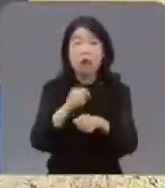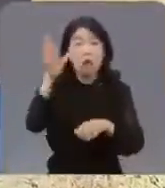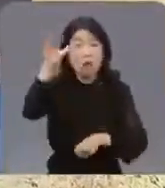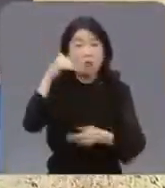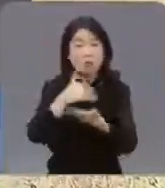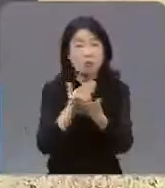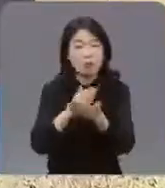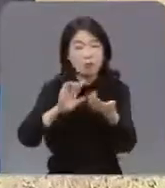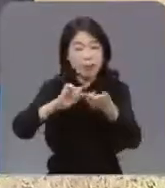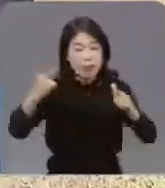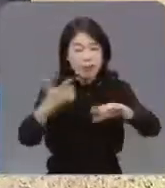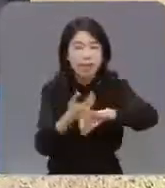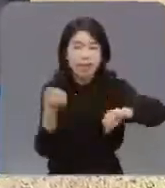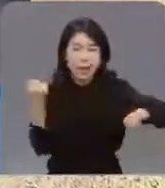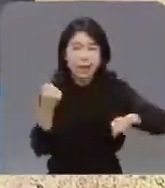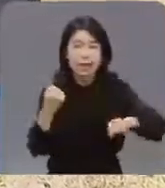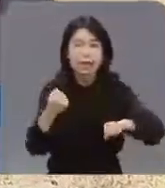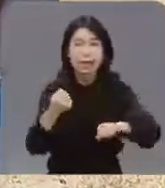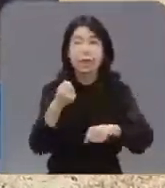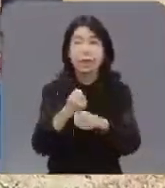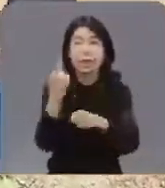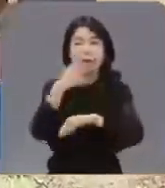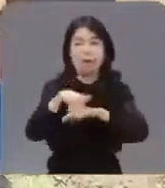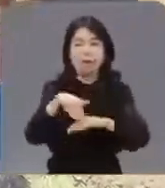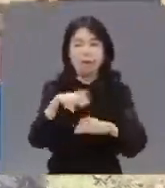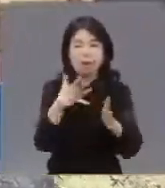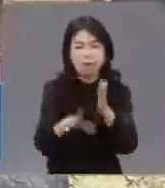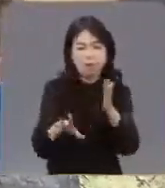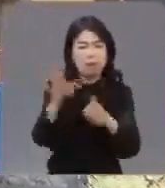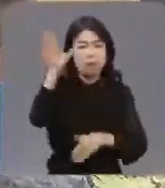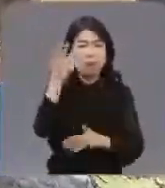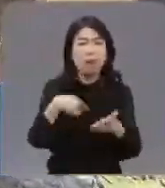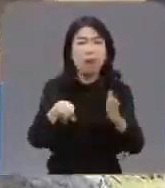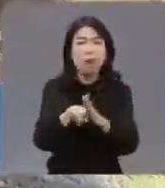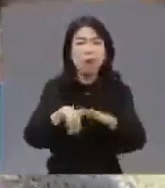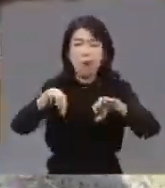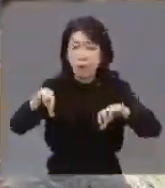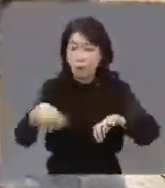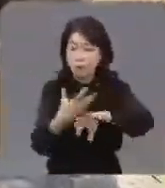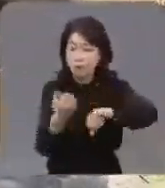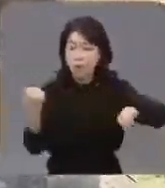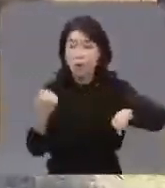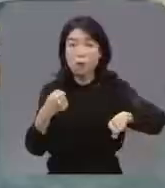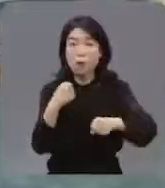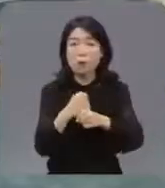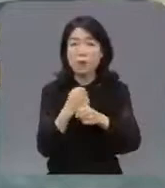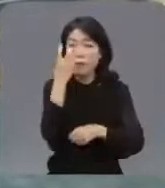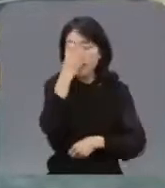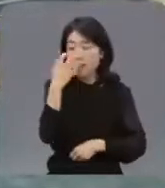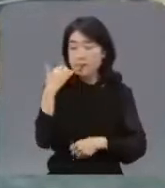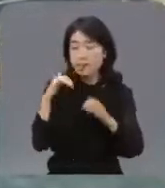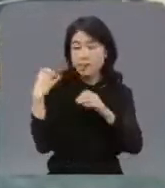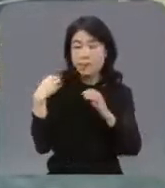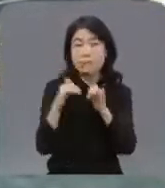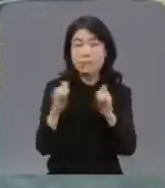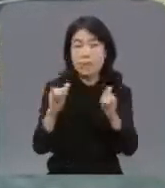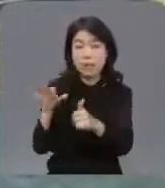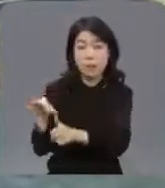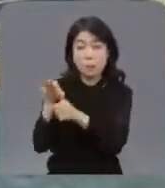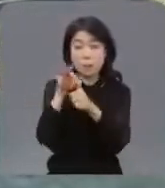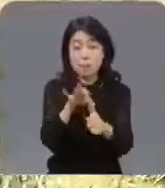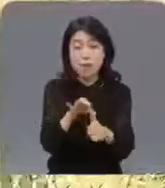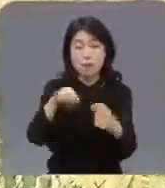예정입니다 경기전에 특히 공격성이 는 맹견 을 위한 공간을 따로 만들고 관리 인력을 패치 해서 운영할